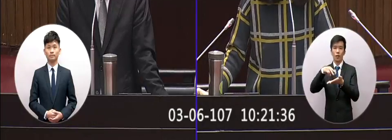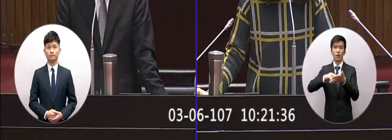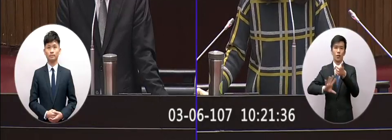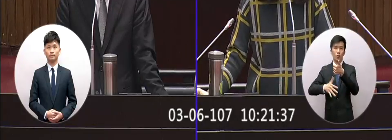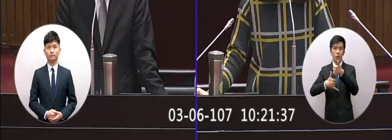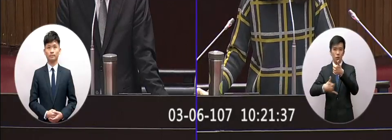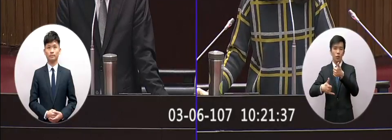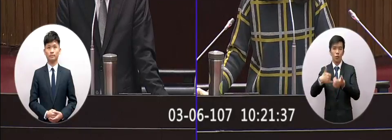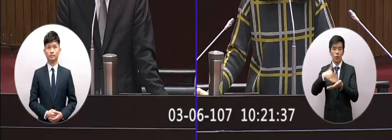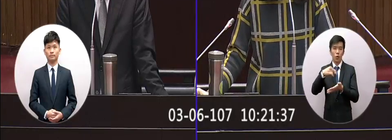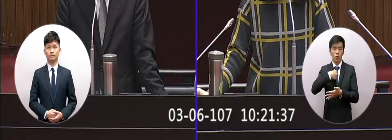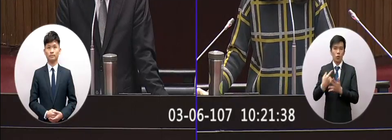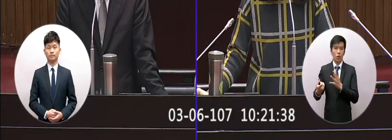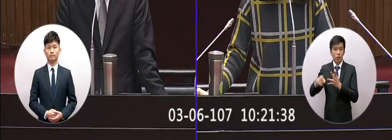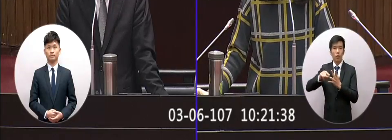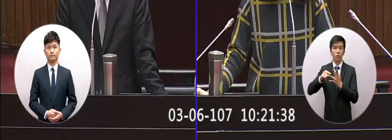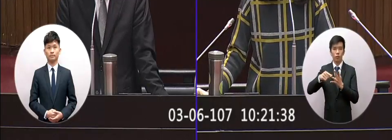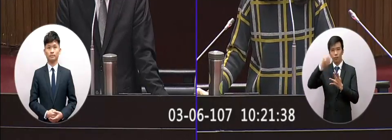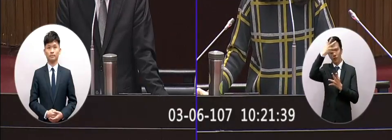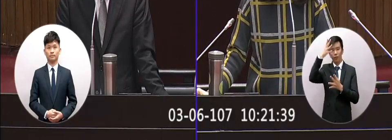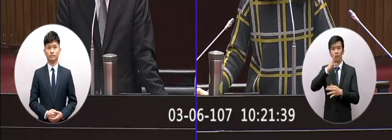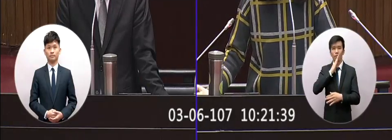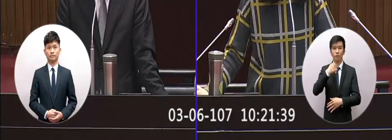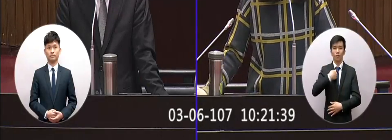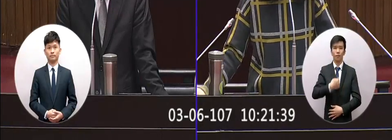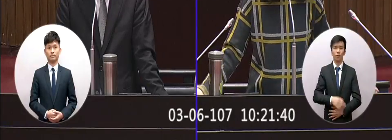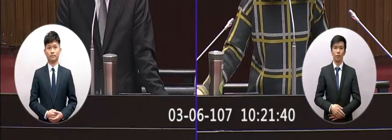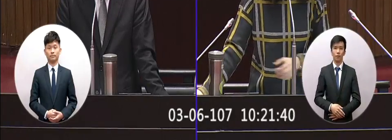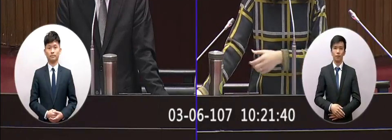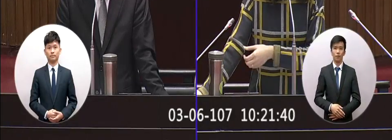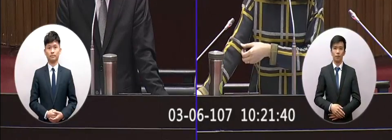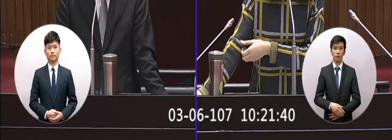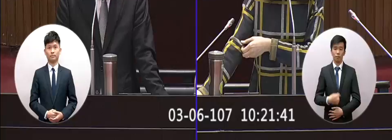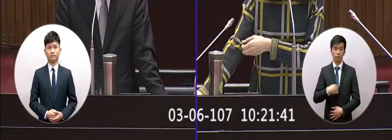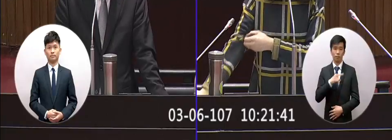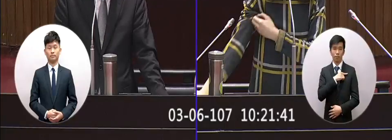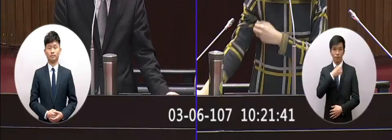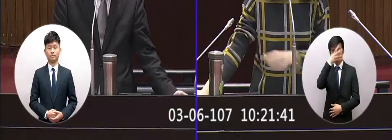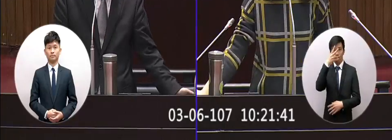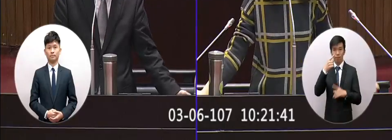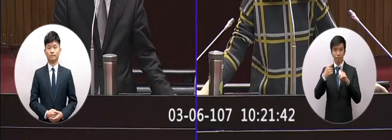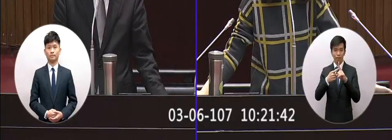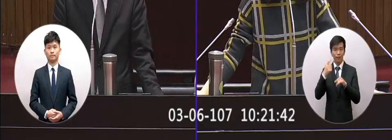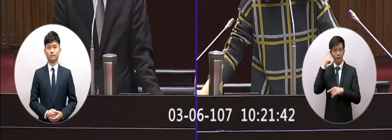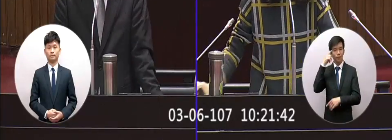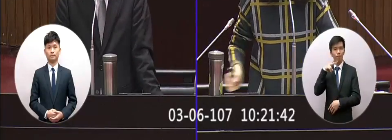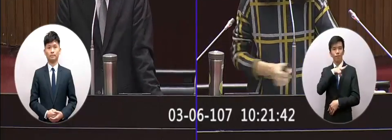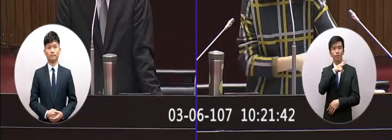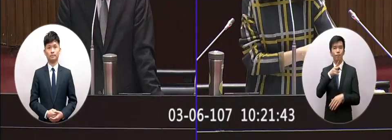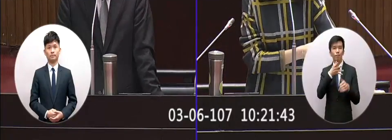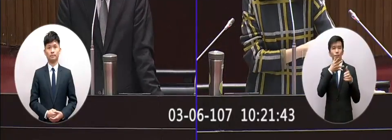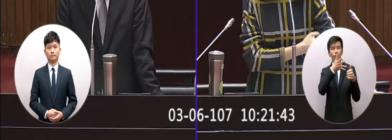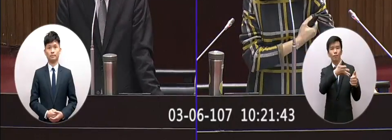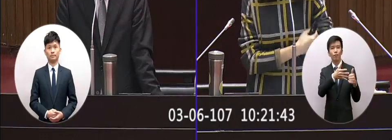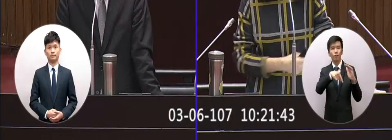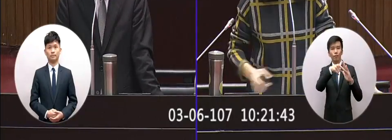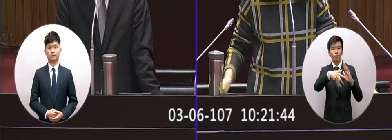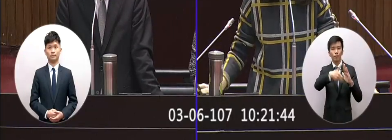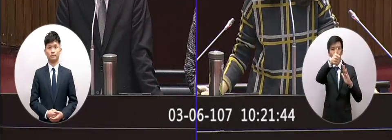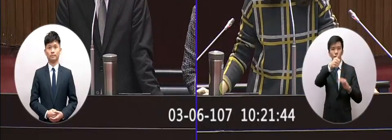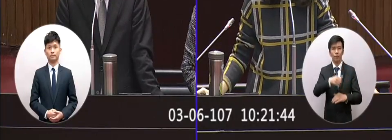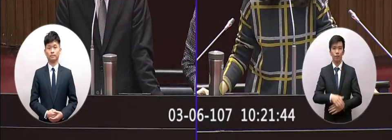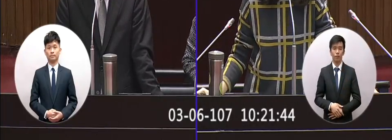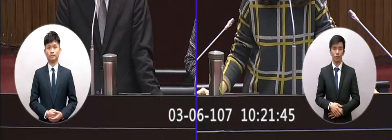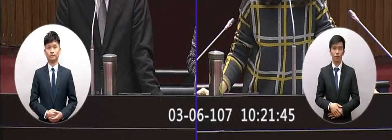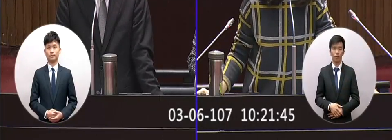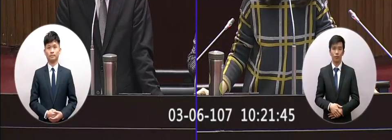的，那我想在这个年轻人的角度来看，我就不禁想要问我们的院长，用年轻人的